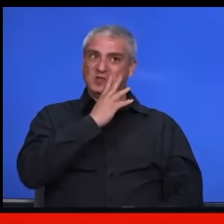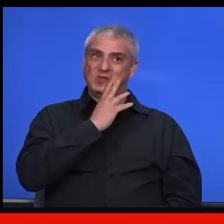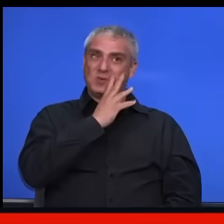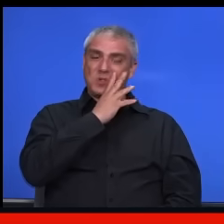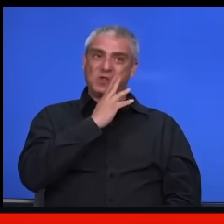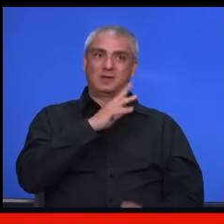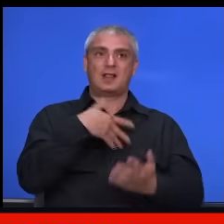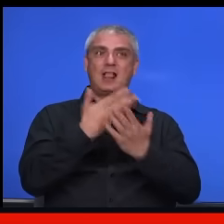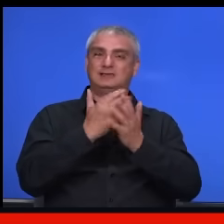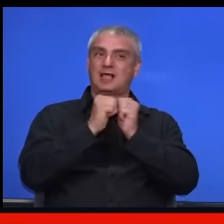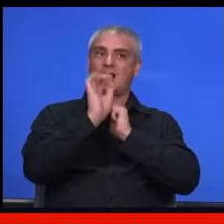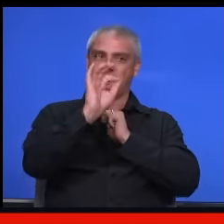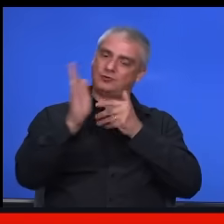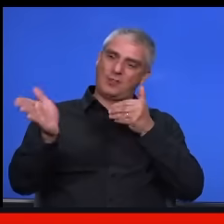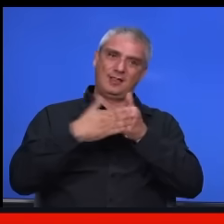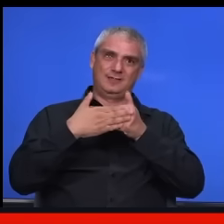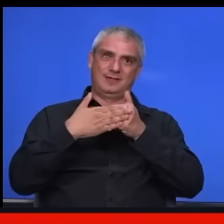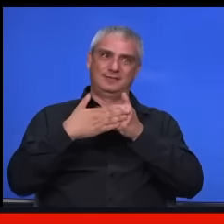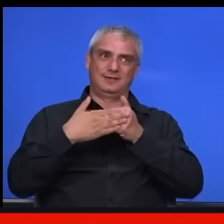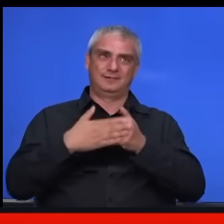להציע לחברה שלו נישואים.